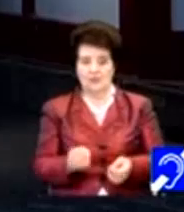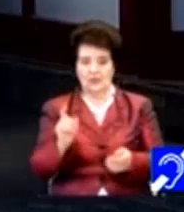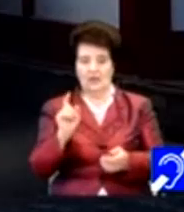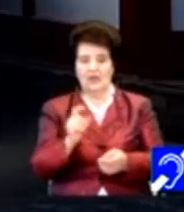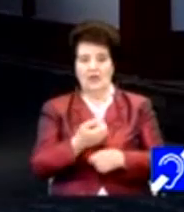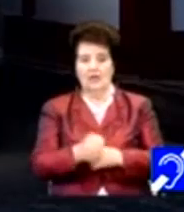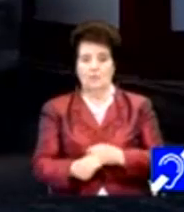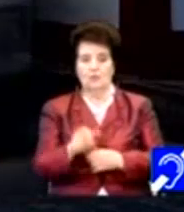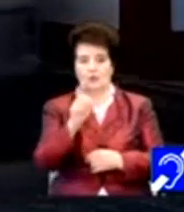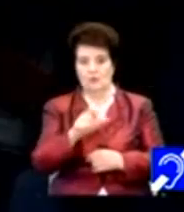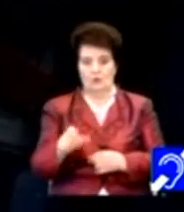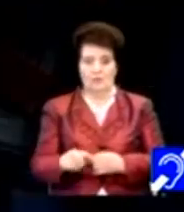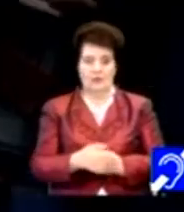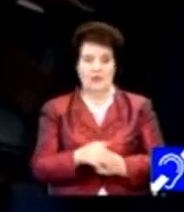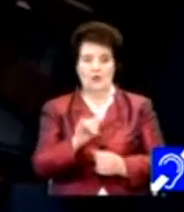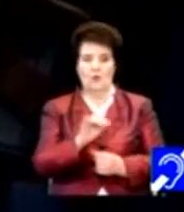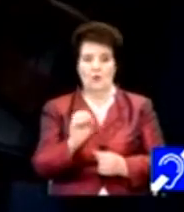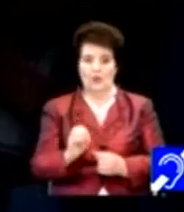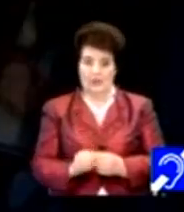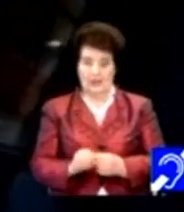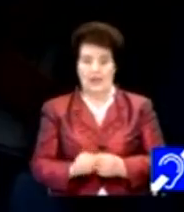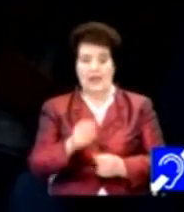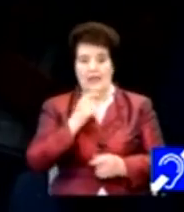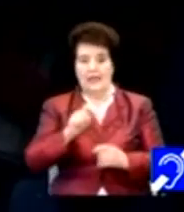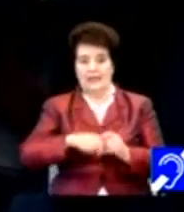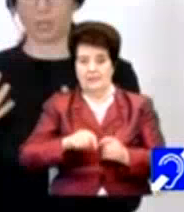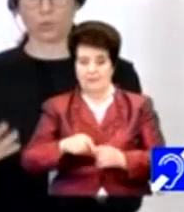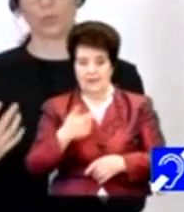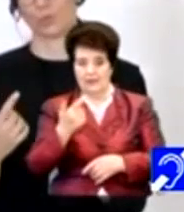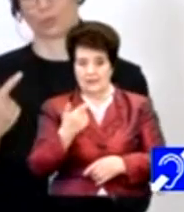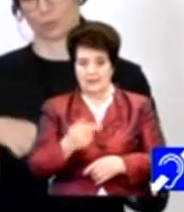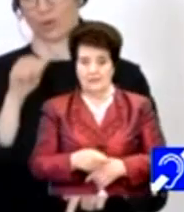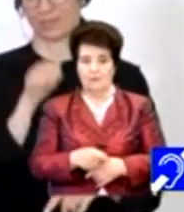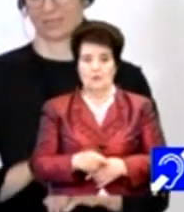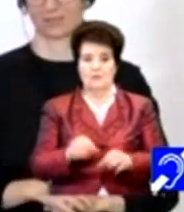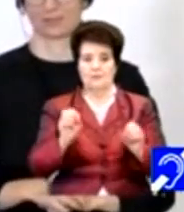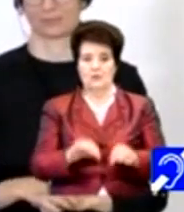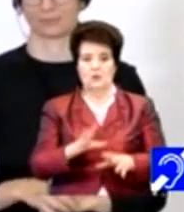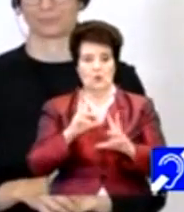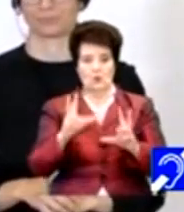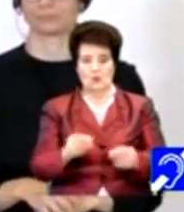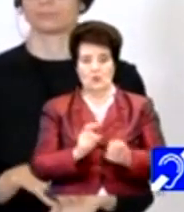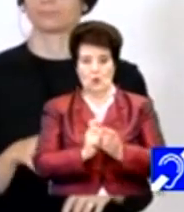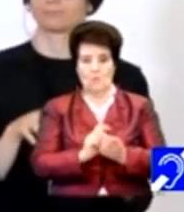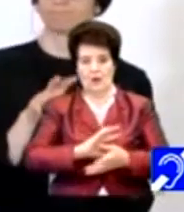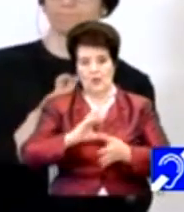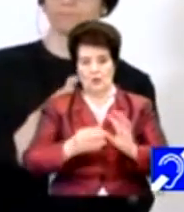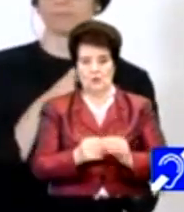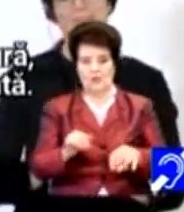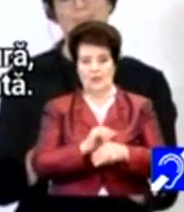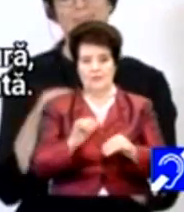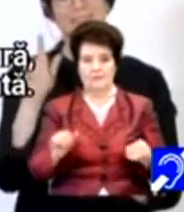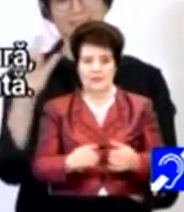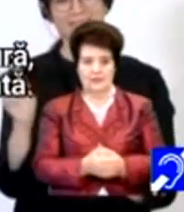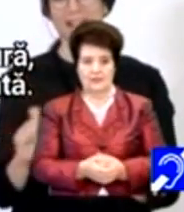impuse inițial călătorilor din UE. Experții virusologi europeni susțin că măsurile sanitare drastice nu garantează combaterea totală a răspândirii